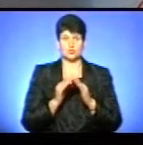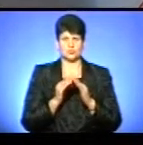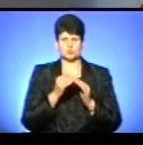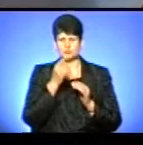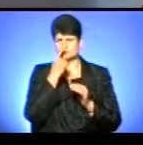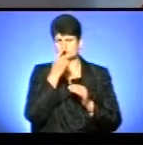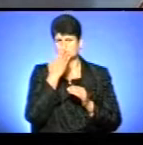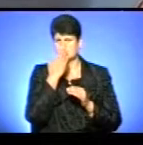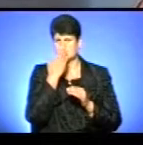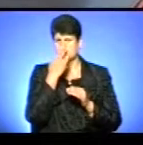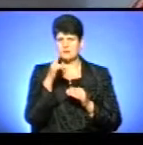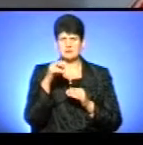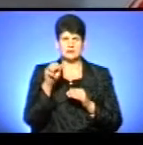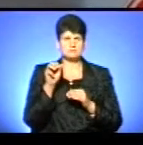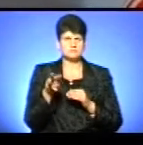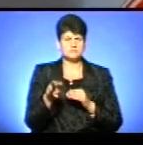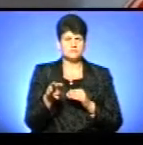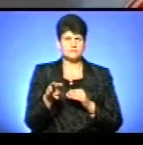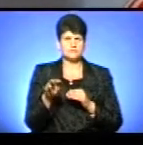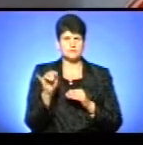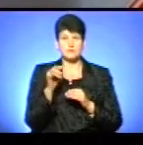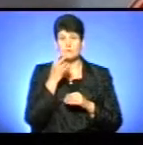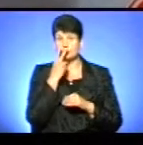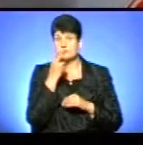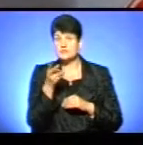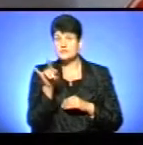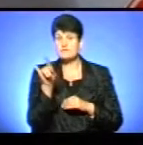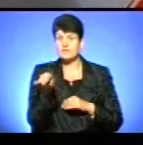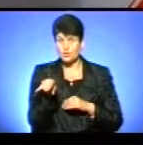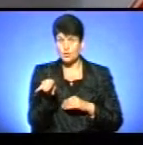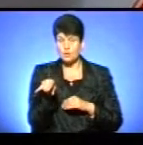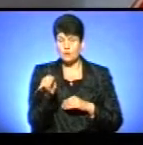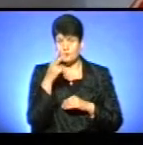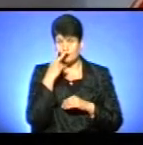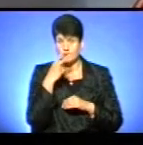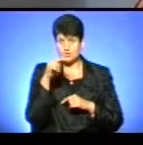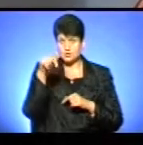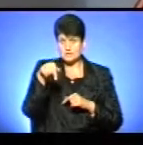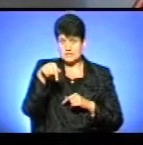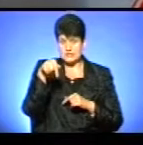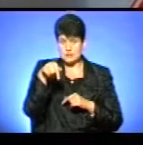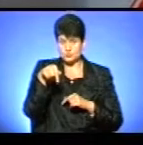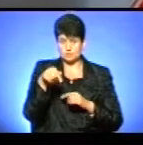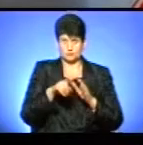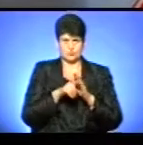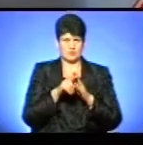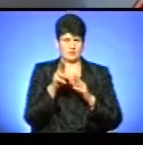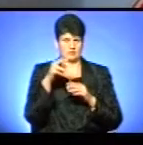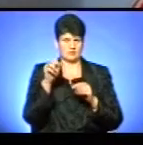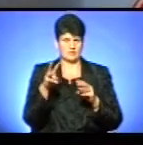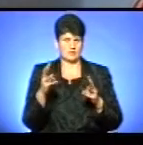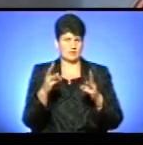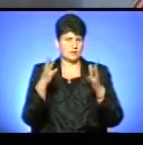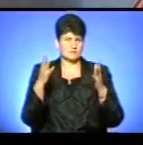почув запах диму і виглянув у вікно, подивився, що піді мною починає якийсь дим